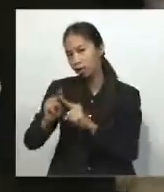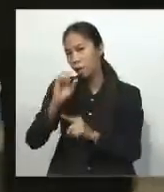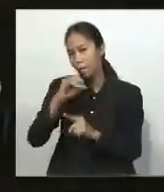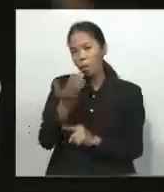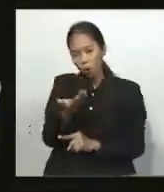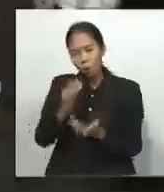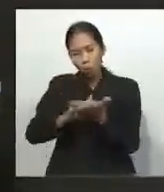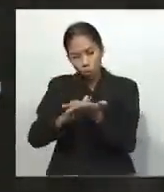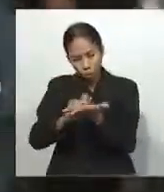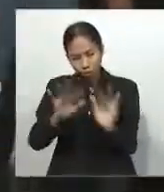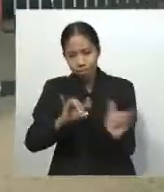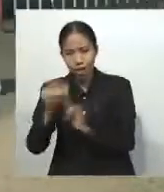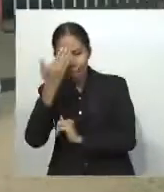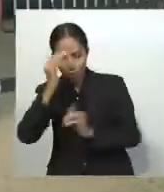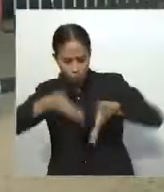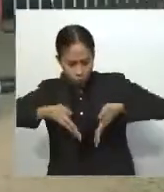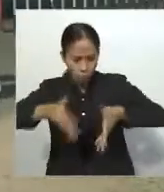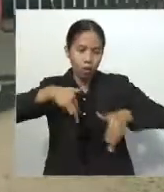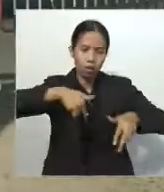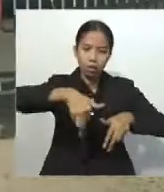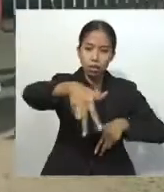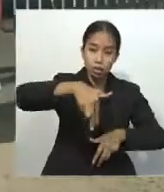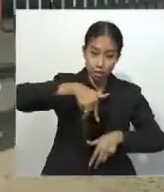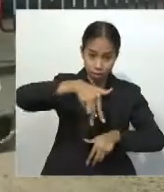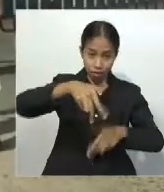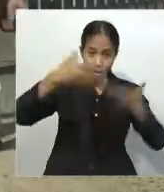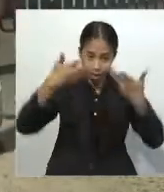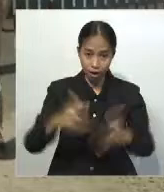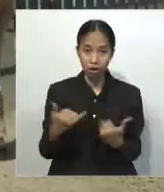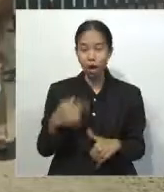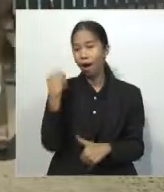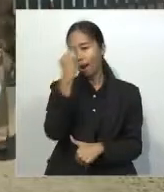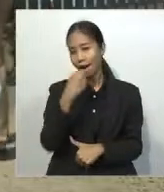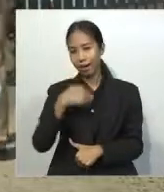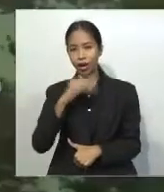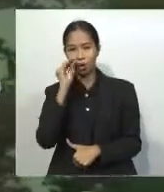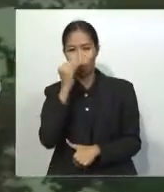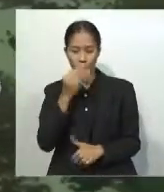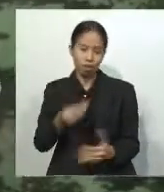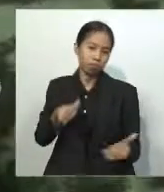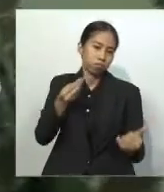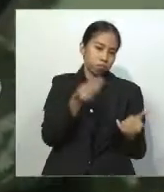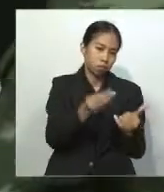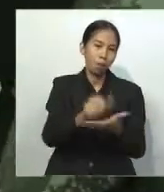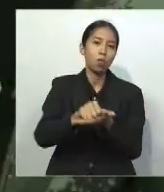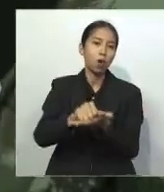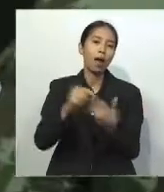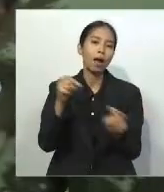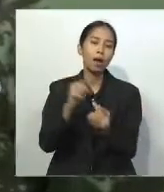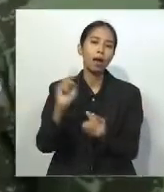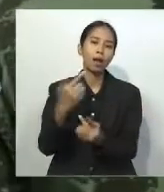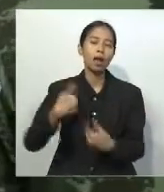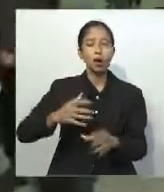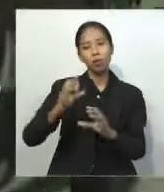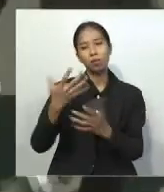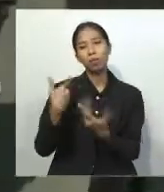ได้มีทางเดินสำหรับประชาชนที่จะเข้ามาวางดอกไม้จันทร์นะคะบริเวณชาปนสถานชั่วคราวนั้นสามารถใช้บริการรถบัสรถท